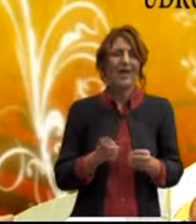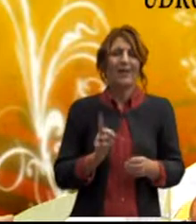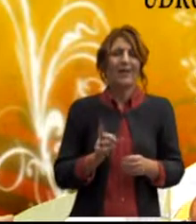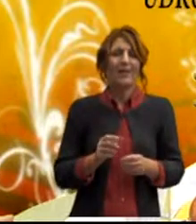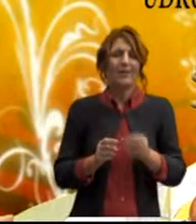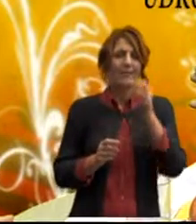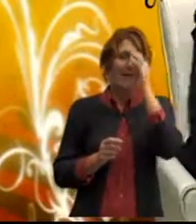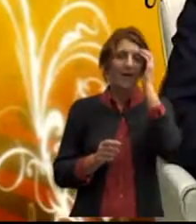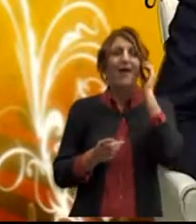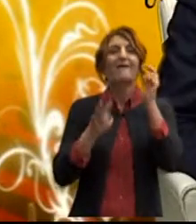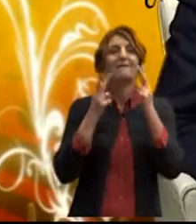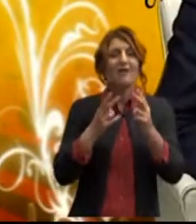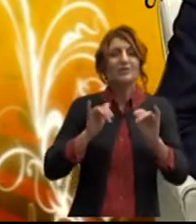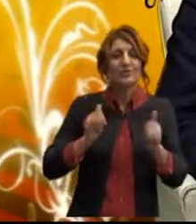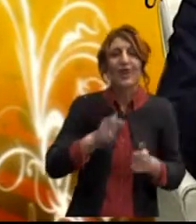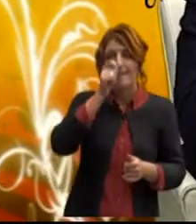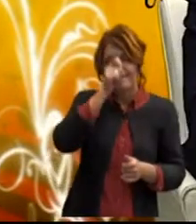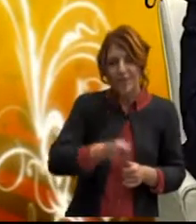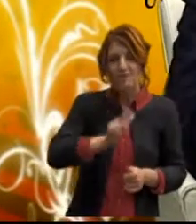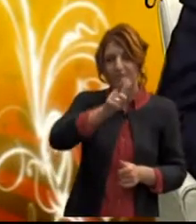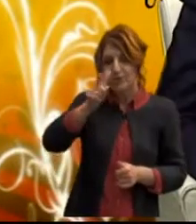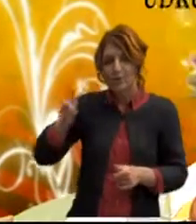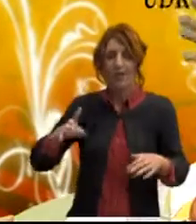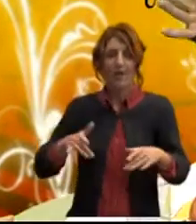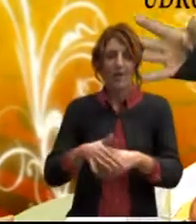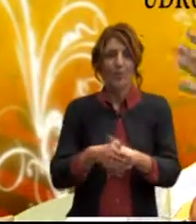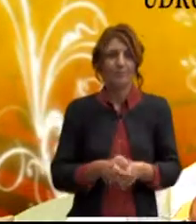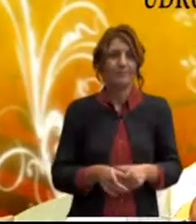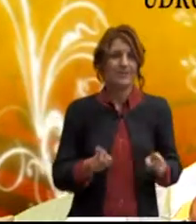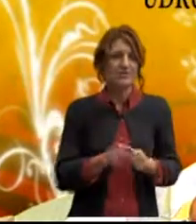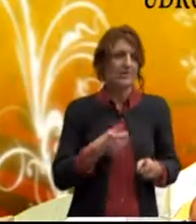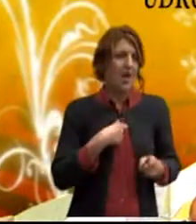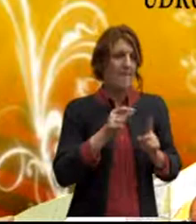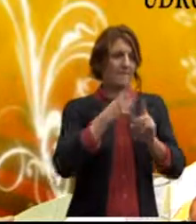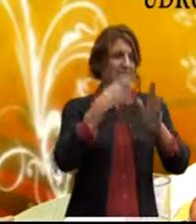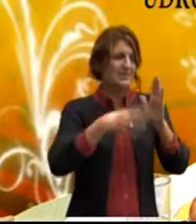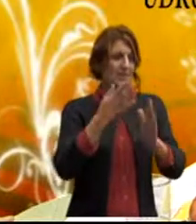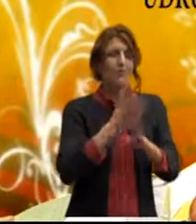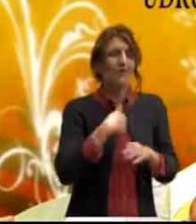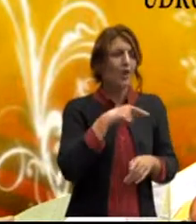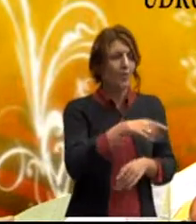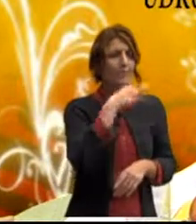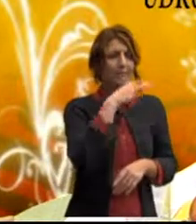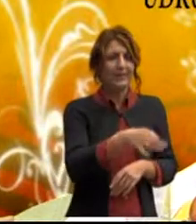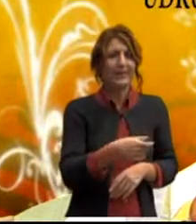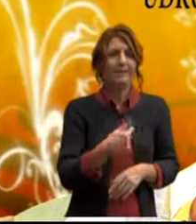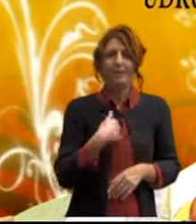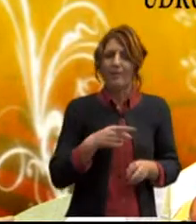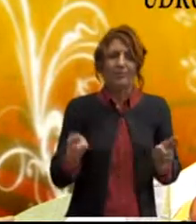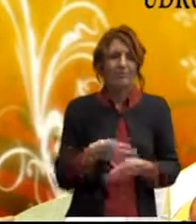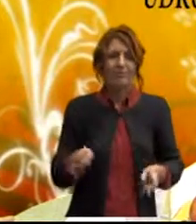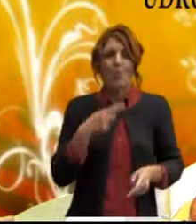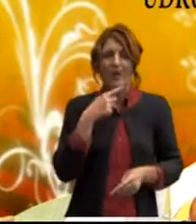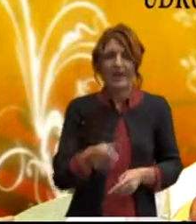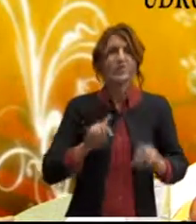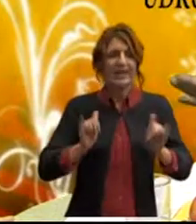koliko pitanje... je važno poštovati druge? Da. To pitanje postavljam i psiholozima mojima i psihijatrima koji mi dođu drugi isto tako. Mi ne možemo reći